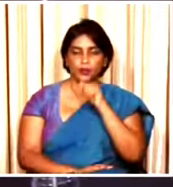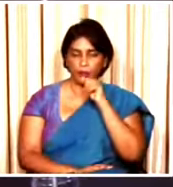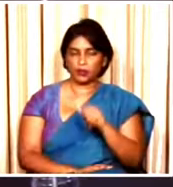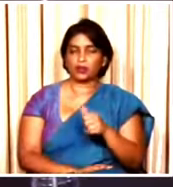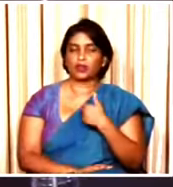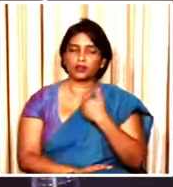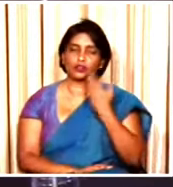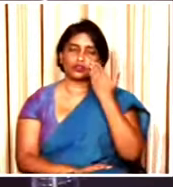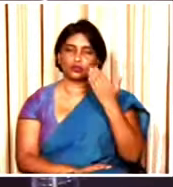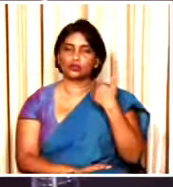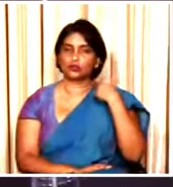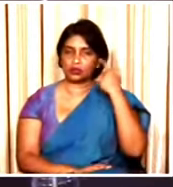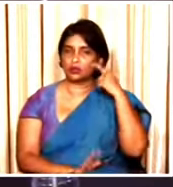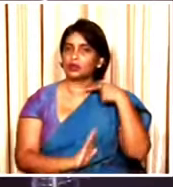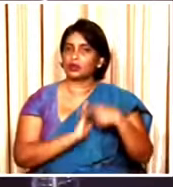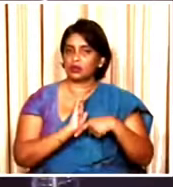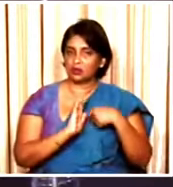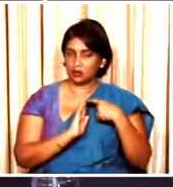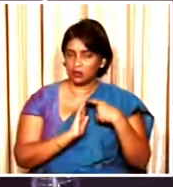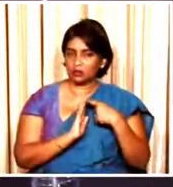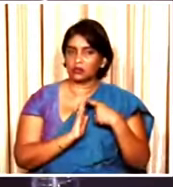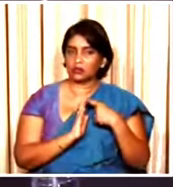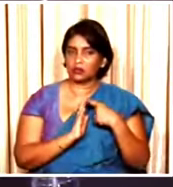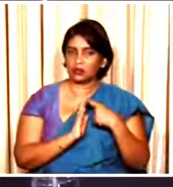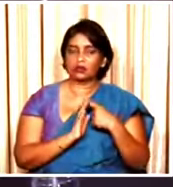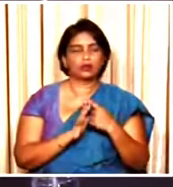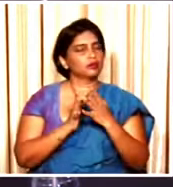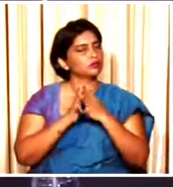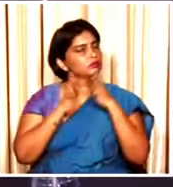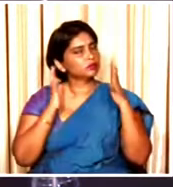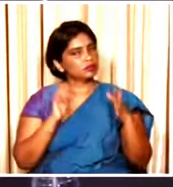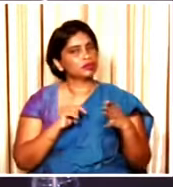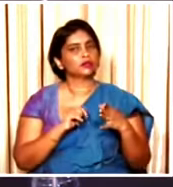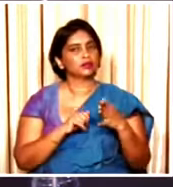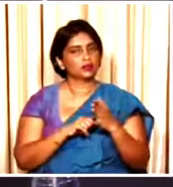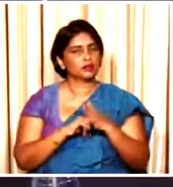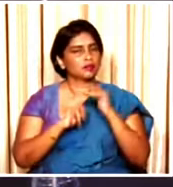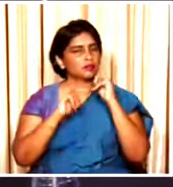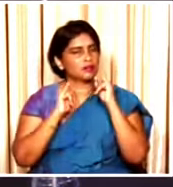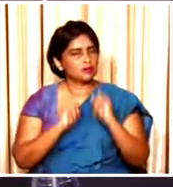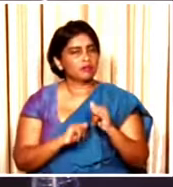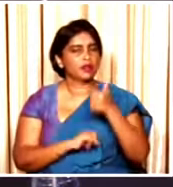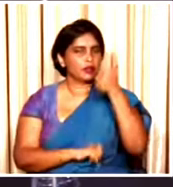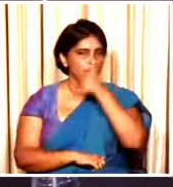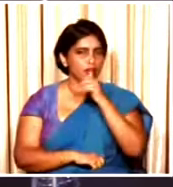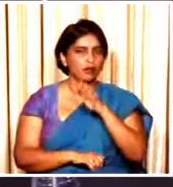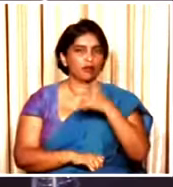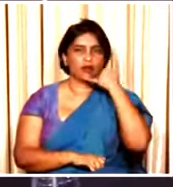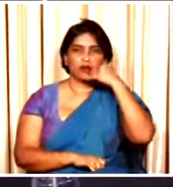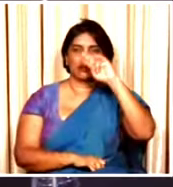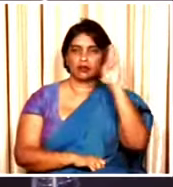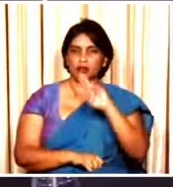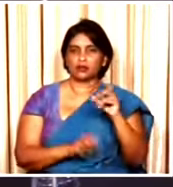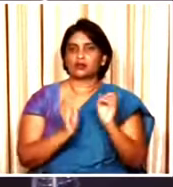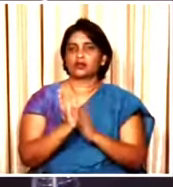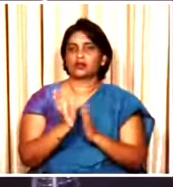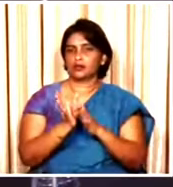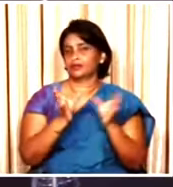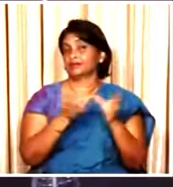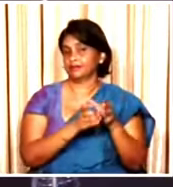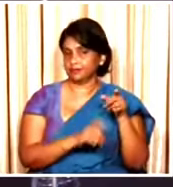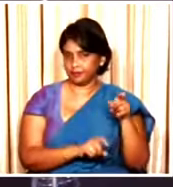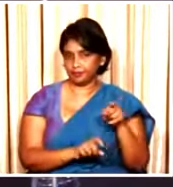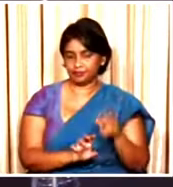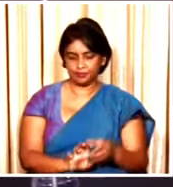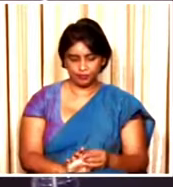පැහැදිලිව දන්නා දෙයක් තමයි මේ රටේ ඉතාමත් දූෂිත ආයතනයක් තමයි විදුලි සංදේශ නියාමන කොමිෂන් සභාව කියලා